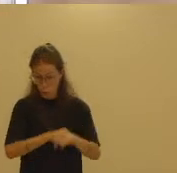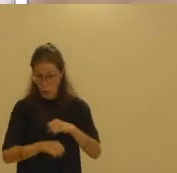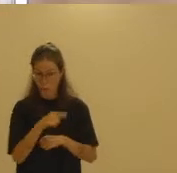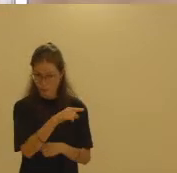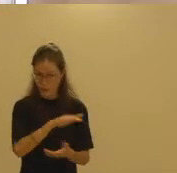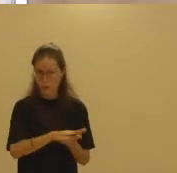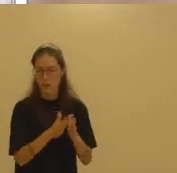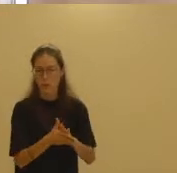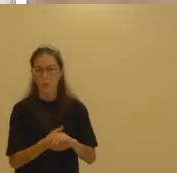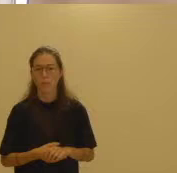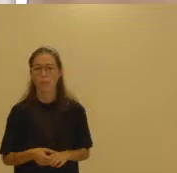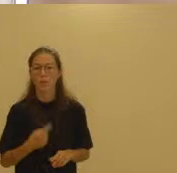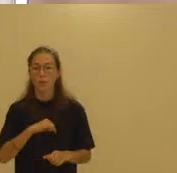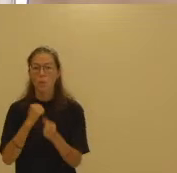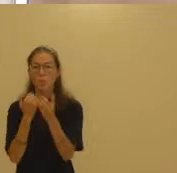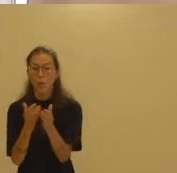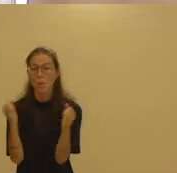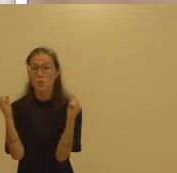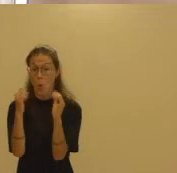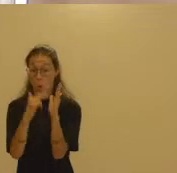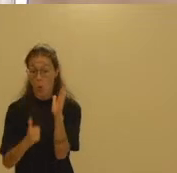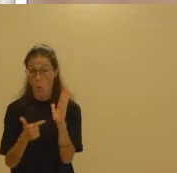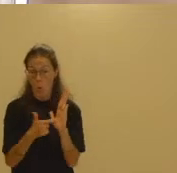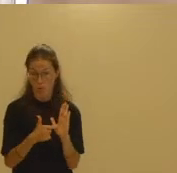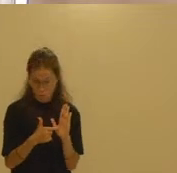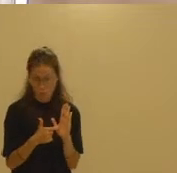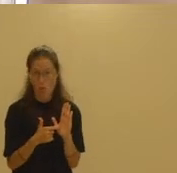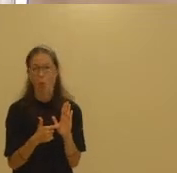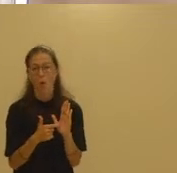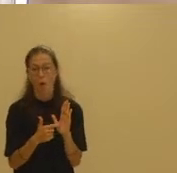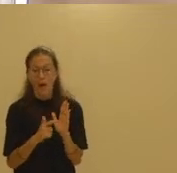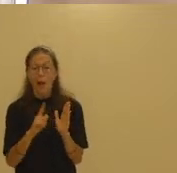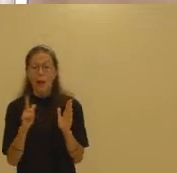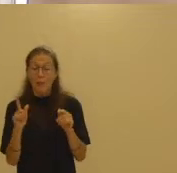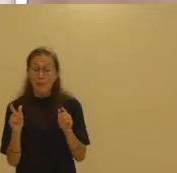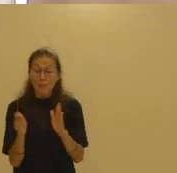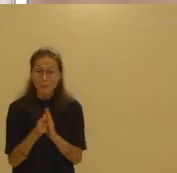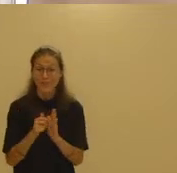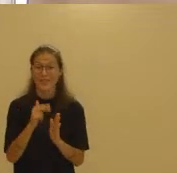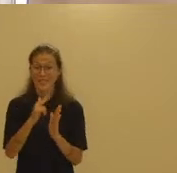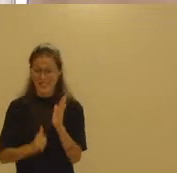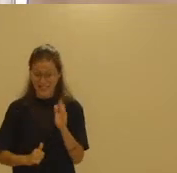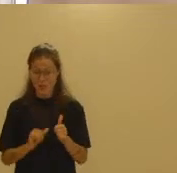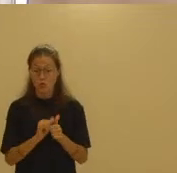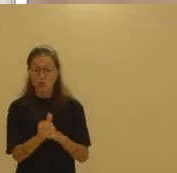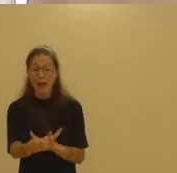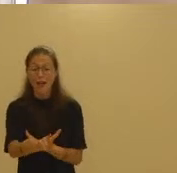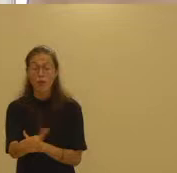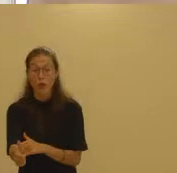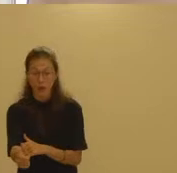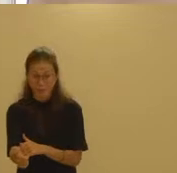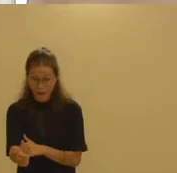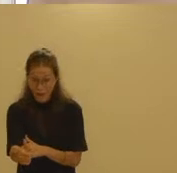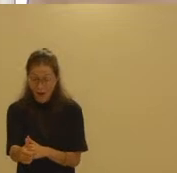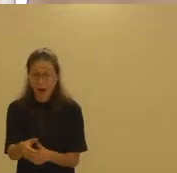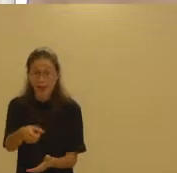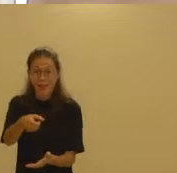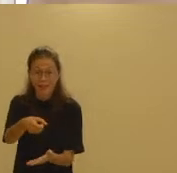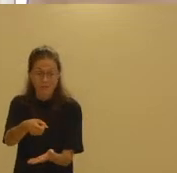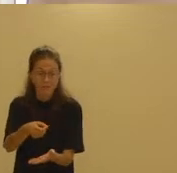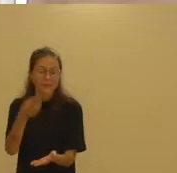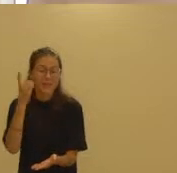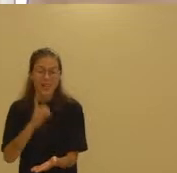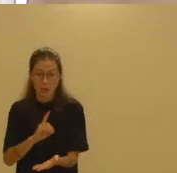La convention que nous vous proposons prendra effet à compter de sa date de signature jusqu'au 31 décembre de l'année en cours et pourra faire l'objet chaque